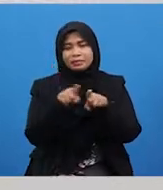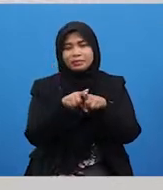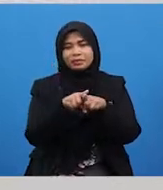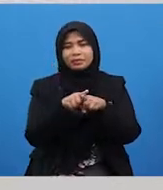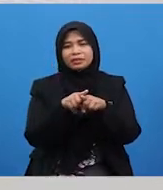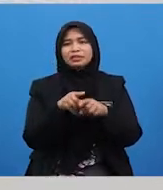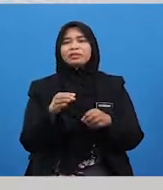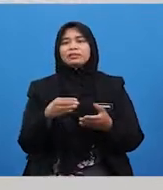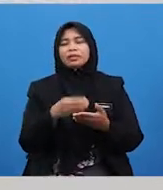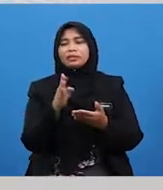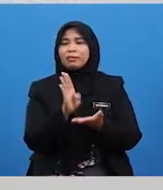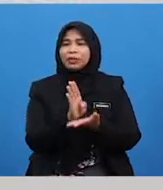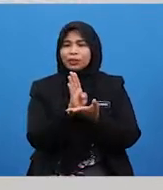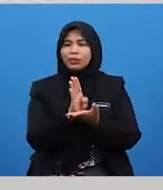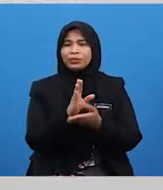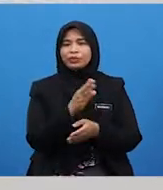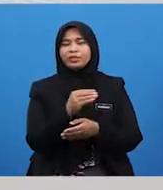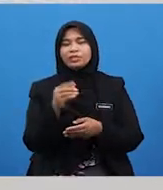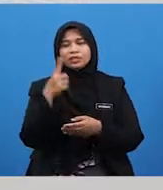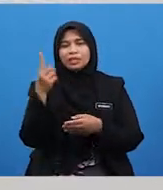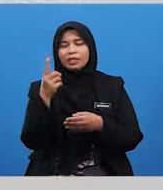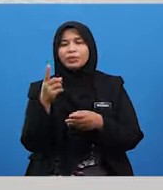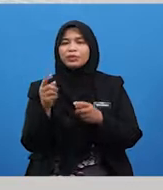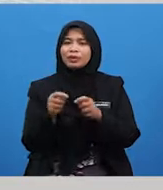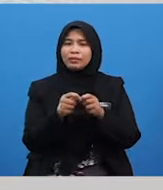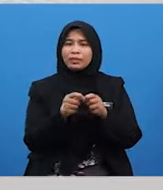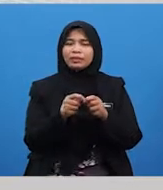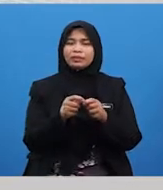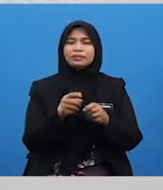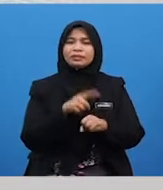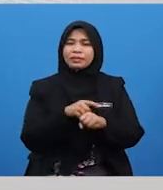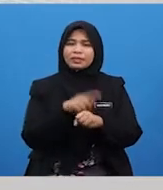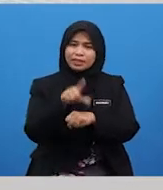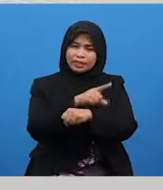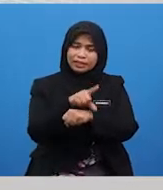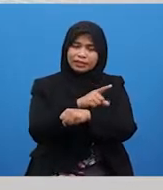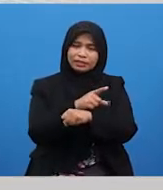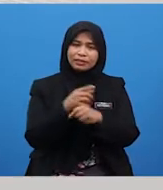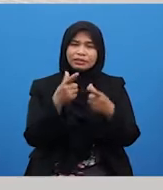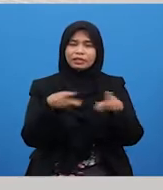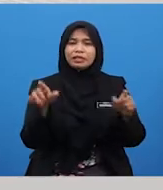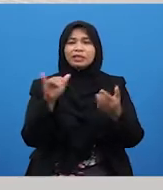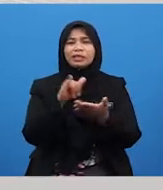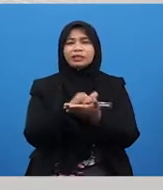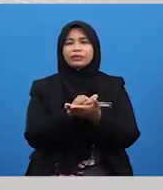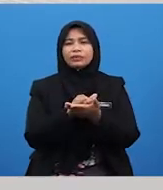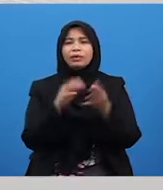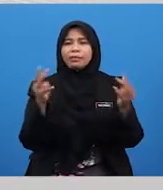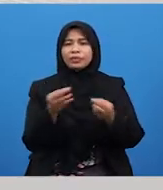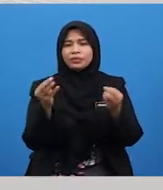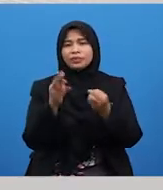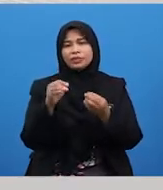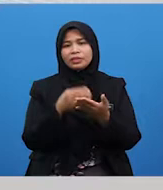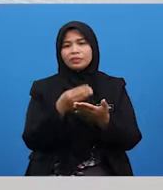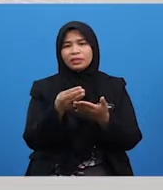yang betul. Mereka juga sering menemaninya semasa latihan. Selain itu, motivasi